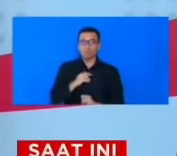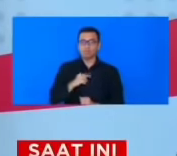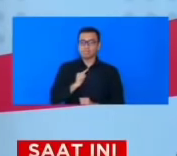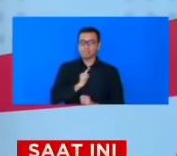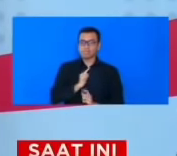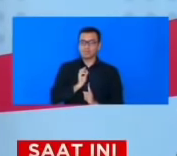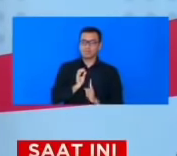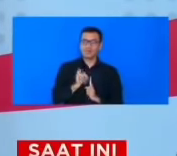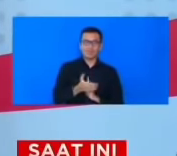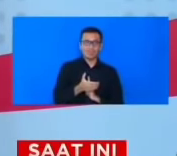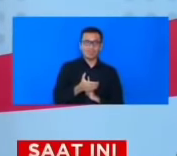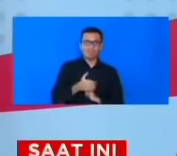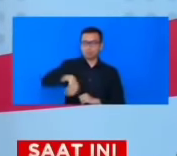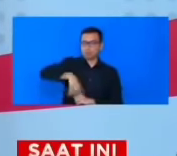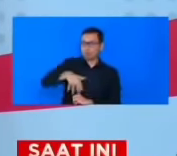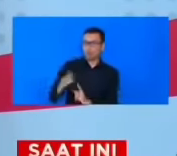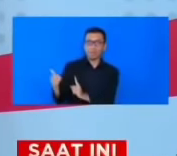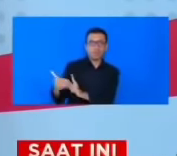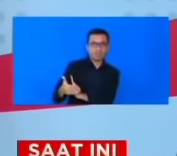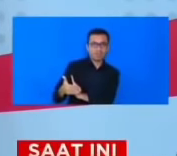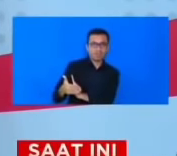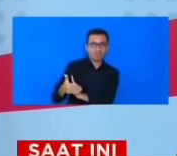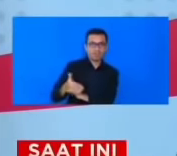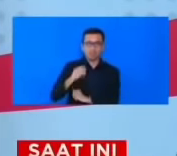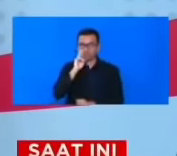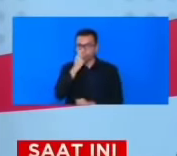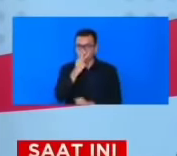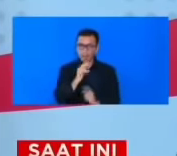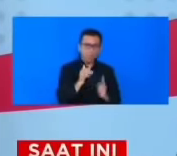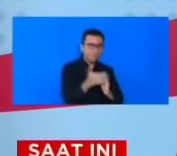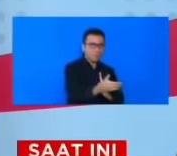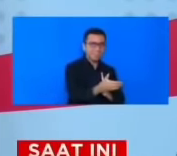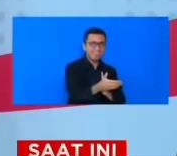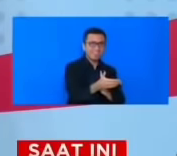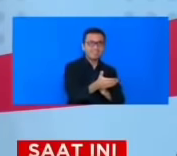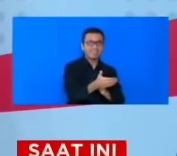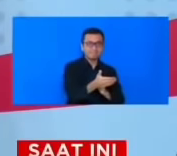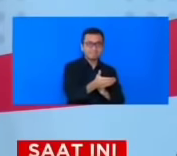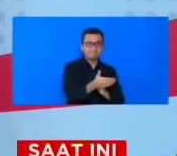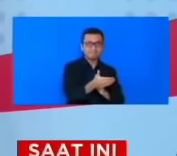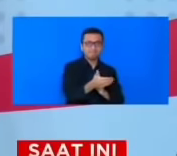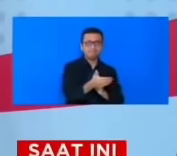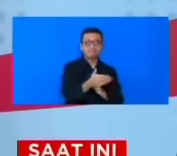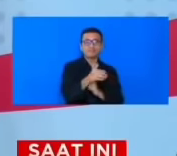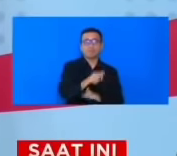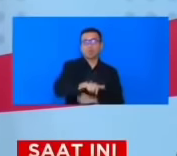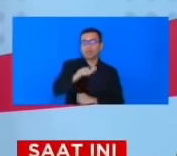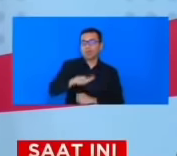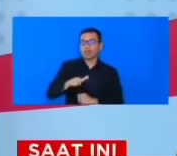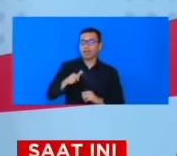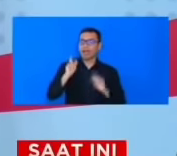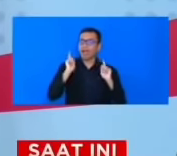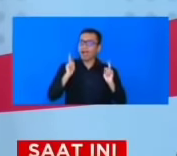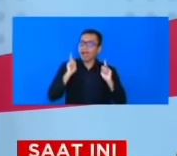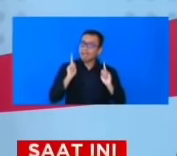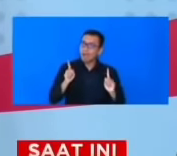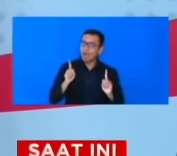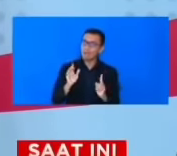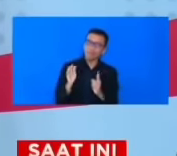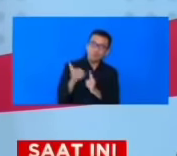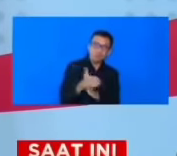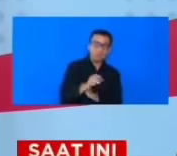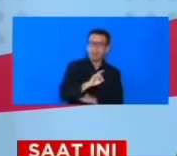kita, melindungi saudara-saudara kita, melindungi jemaat, umat, dan